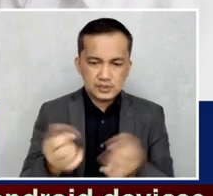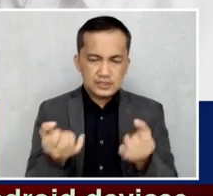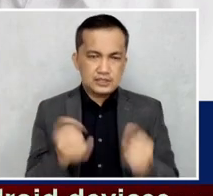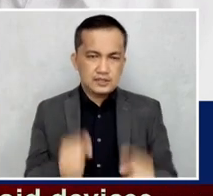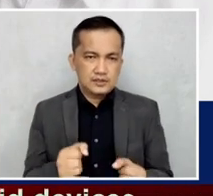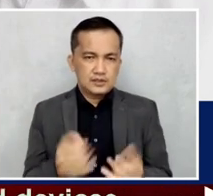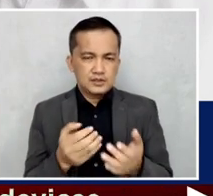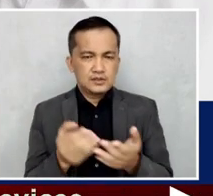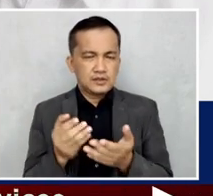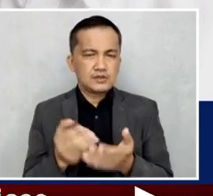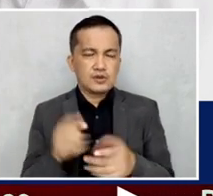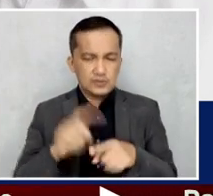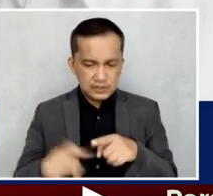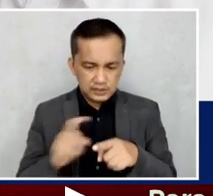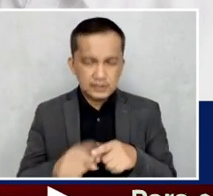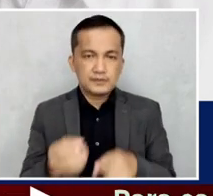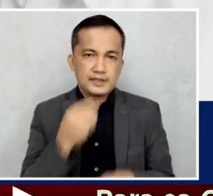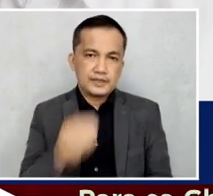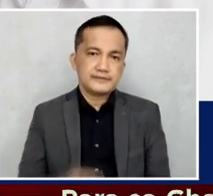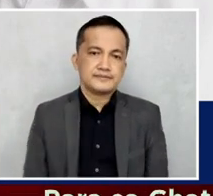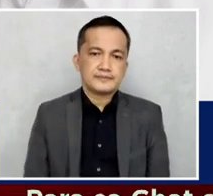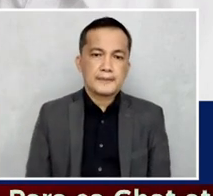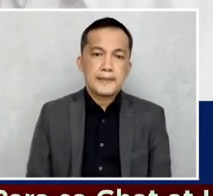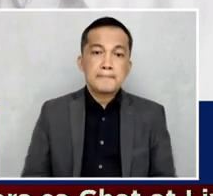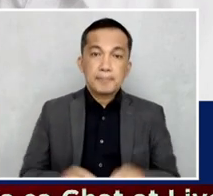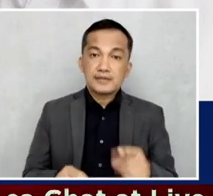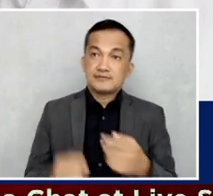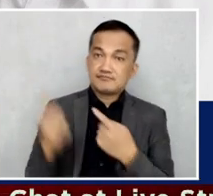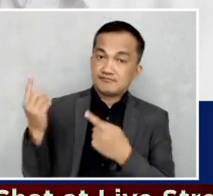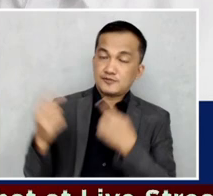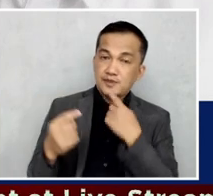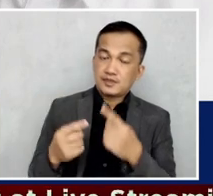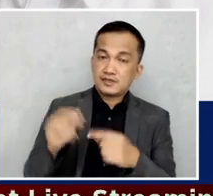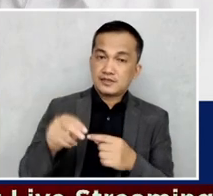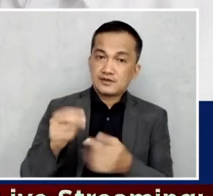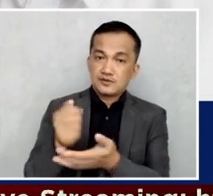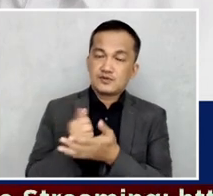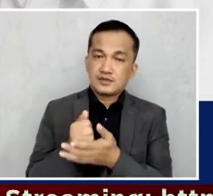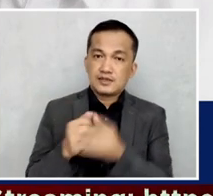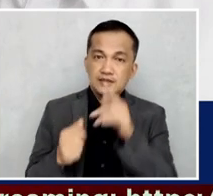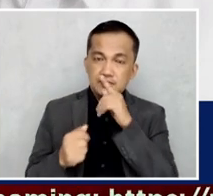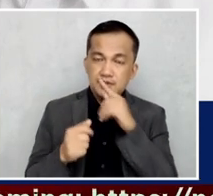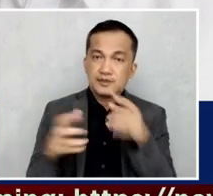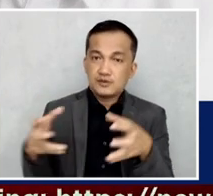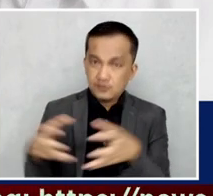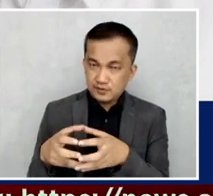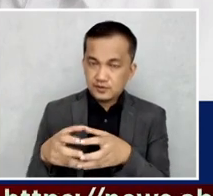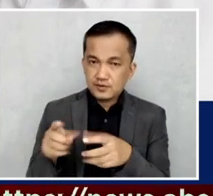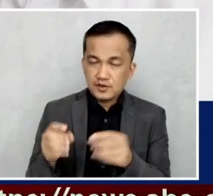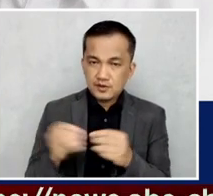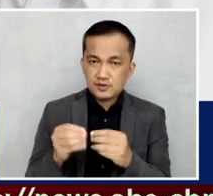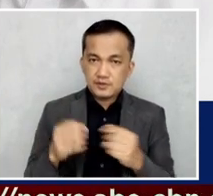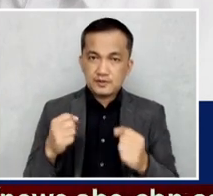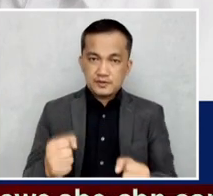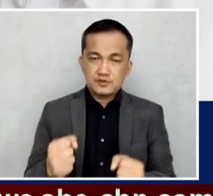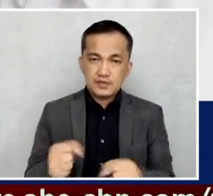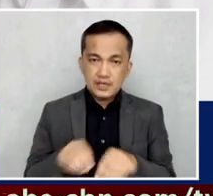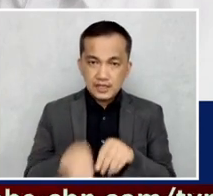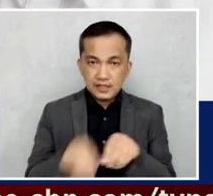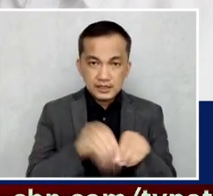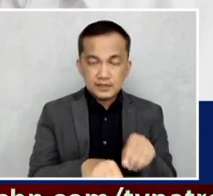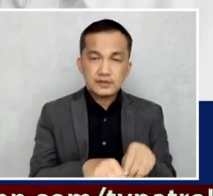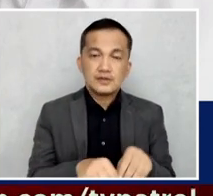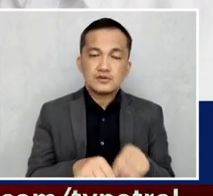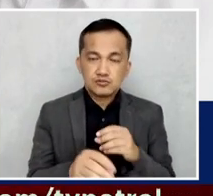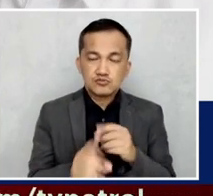ng kuryente at pagkain. Pero kailangan din nila umano ang tulong ng pribadong sektor para mas mapalakas ang agrikultura at